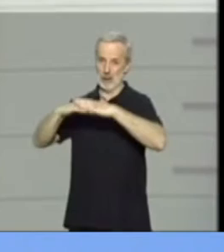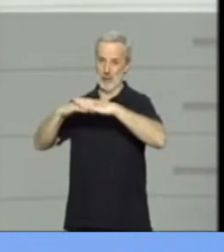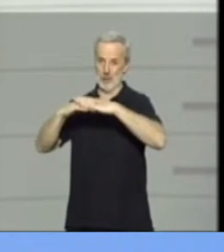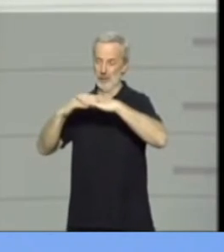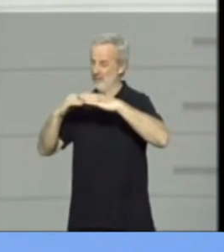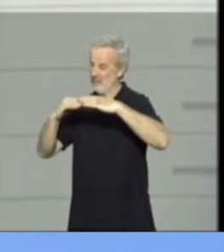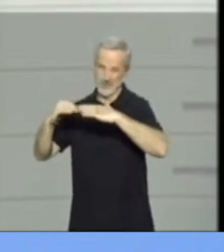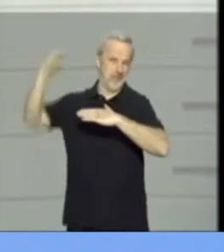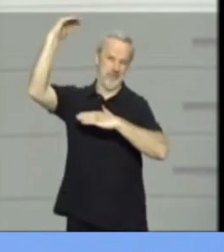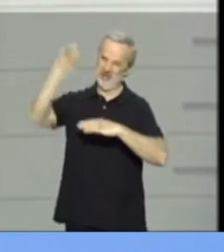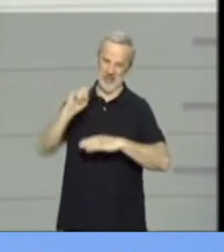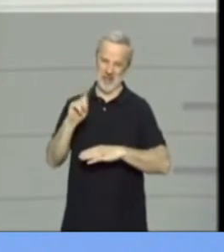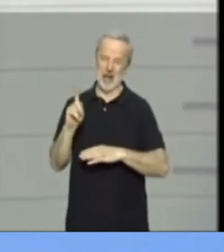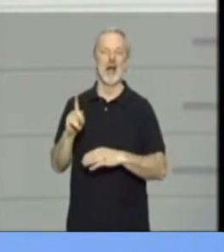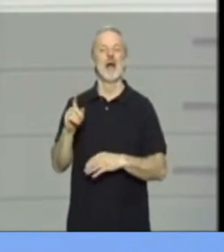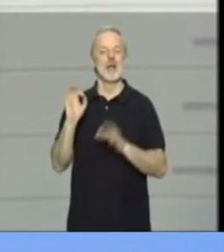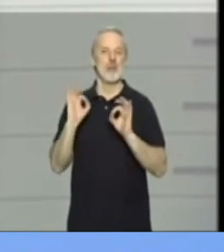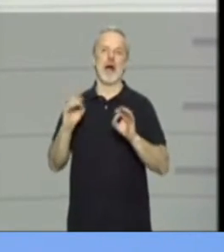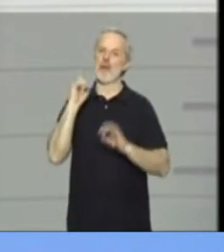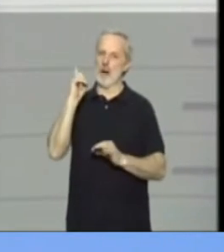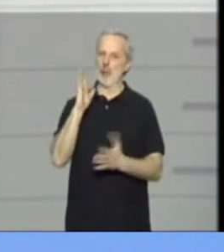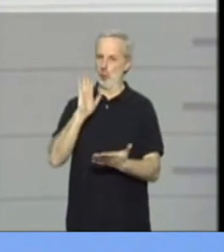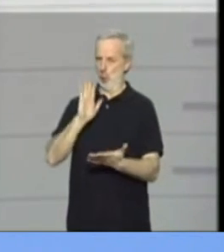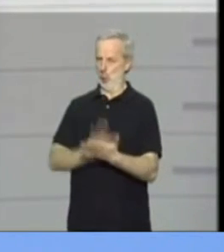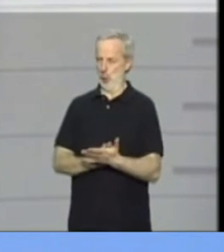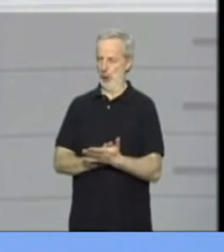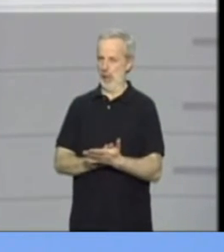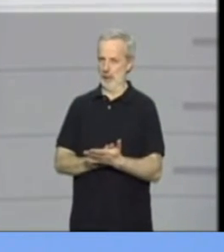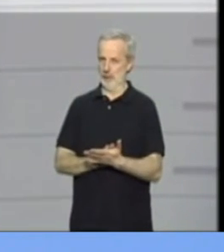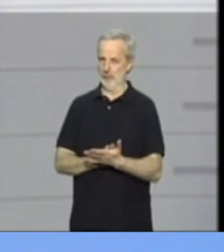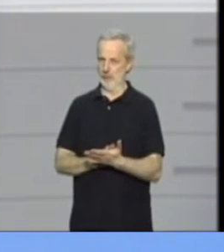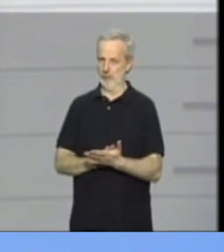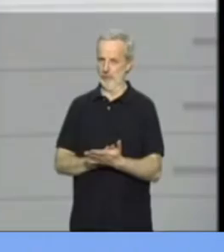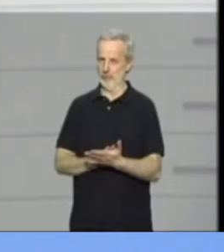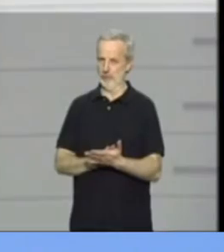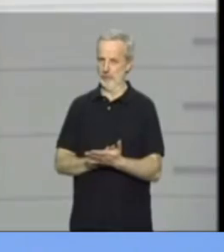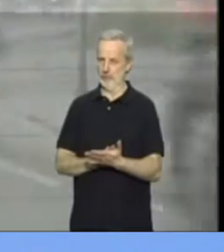jsme mohli dosáhnout, a myslím si, že je správné v téhleté kategorii zůstat.